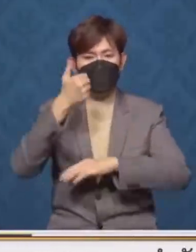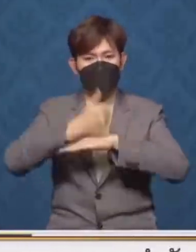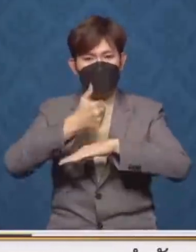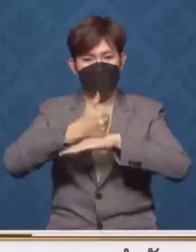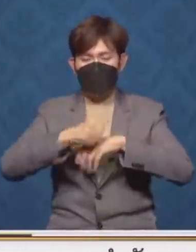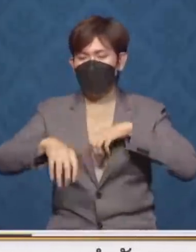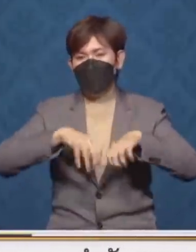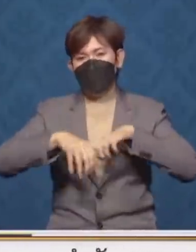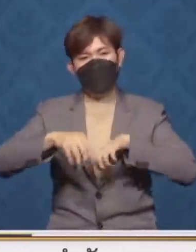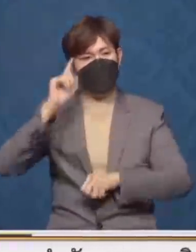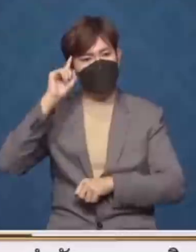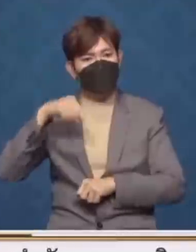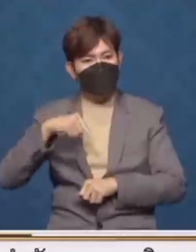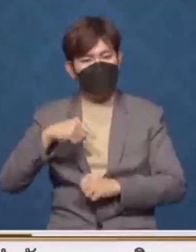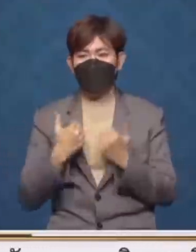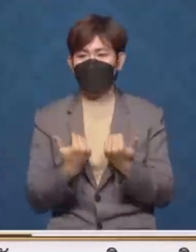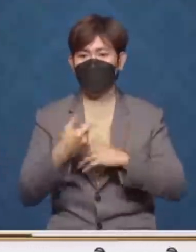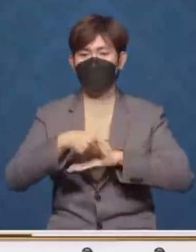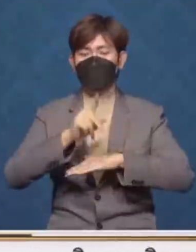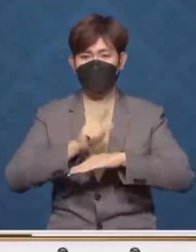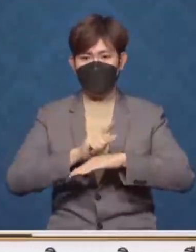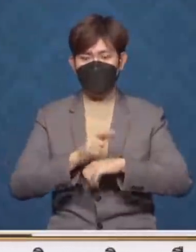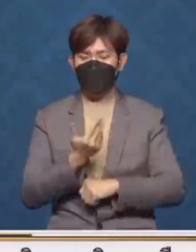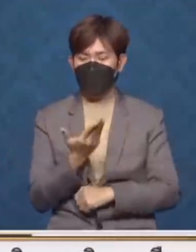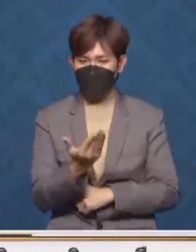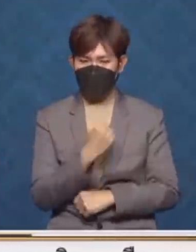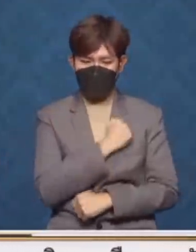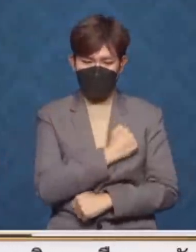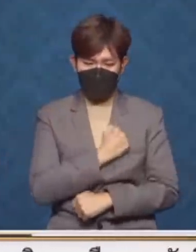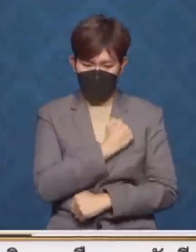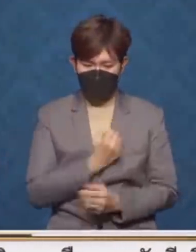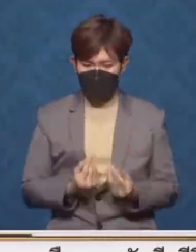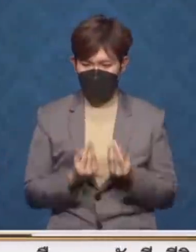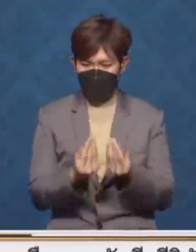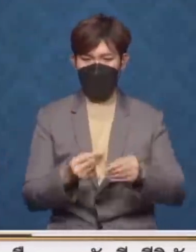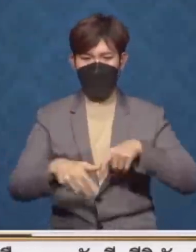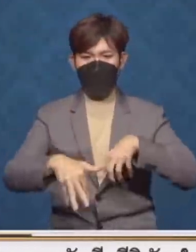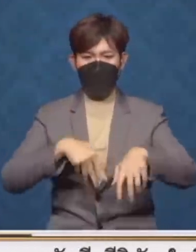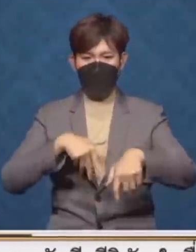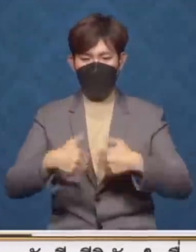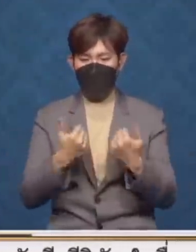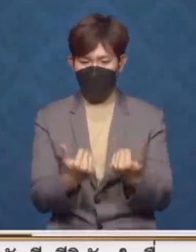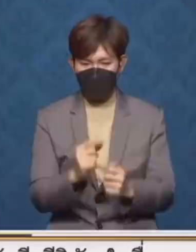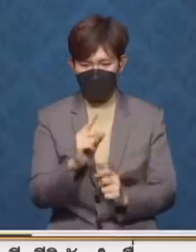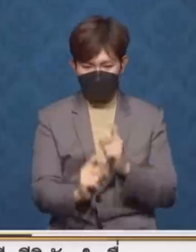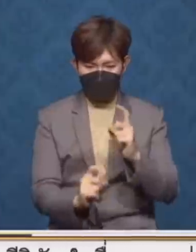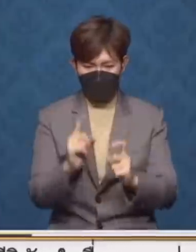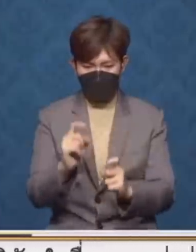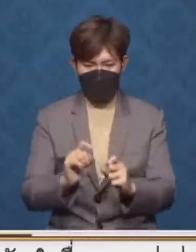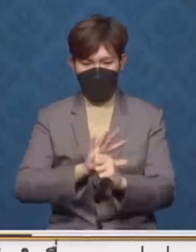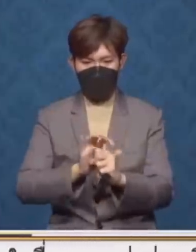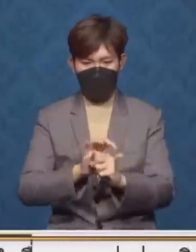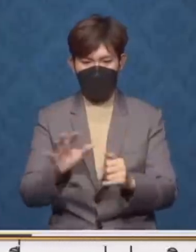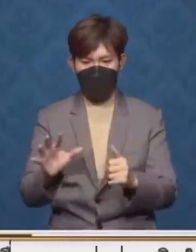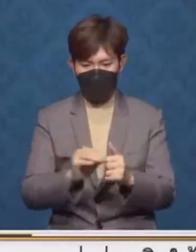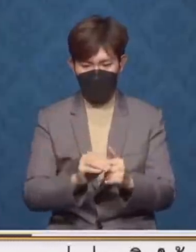ธรรมธานีครบถามดิฉันขอไว้อาลัยให้กับทุกชีวิตที่ต้องสูญเสียไปในวิกฤตครั้งนี้